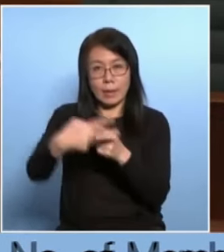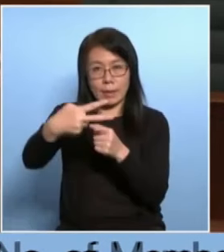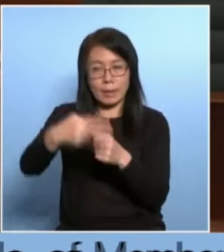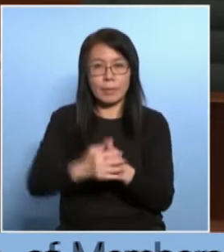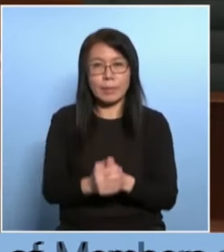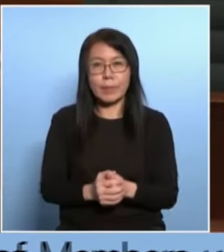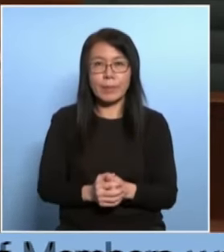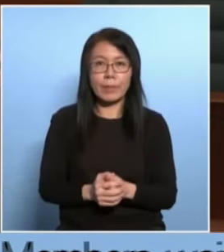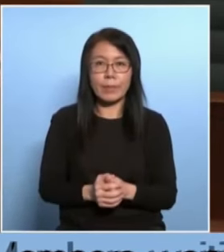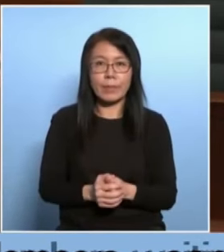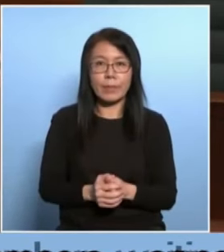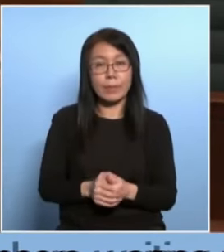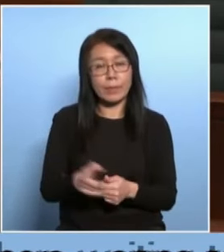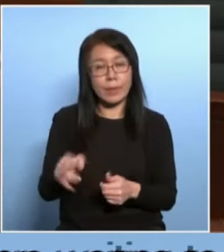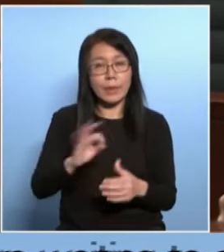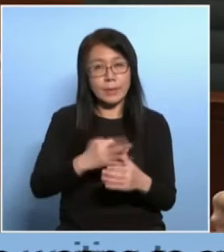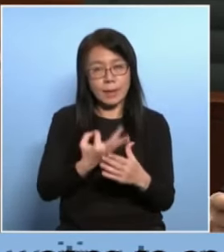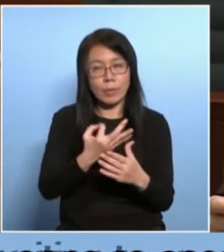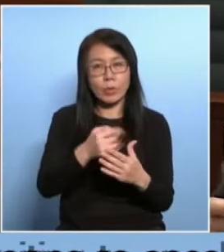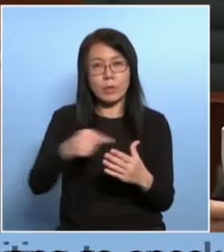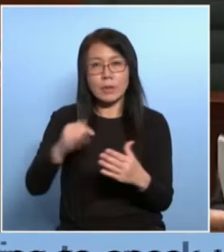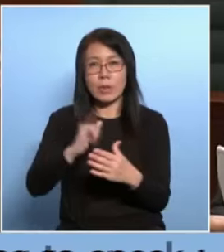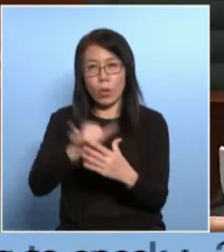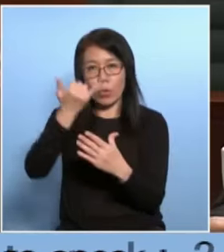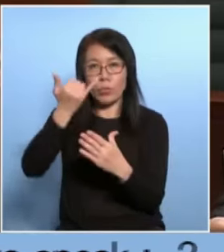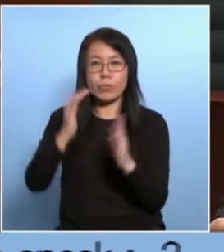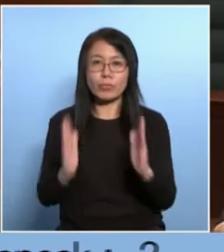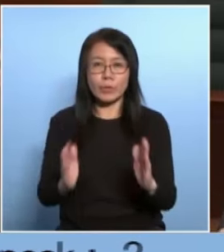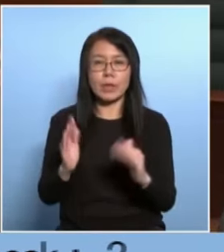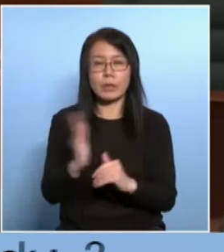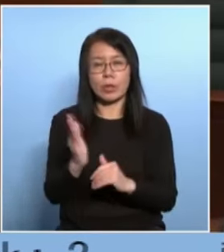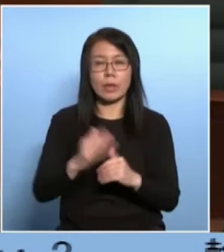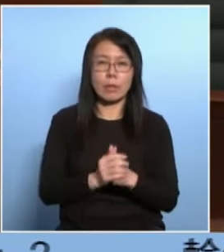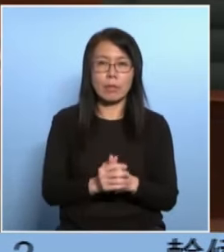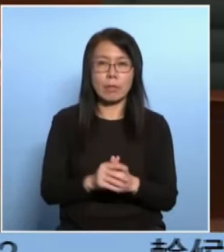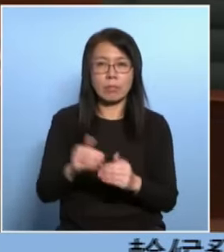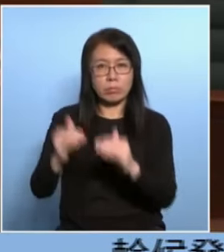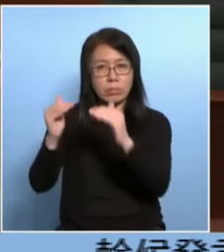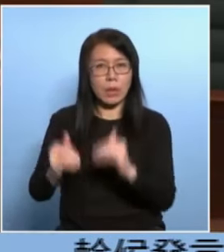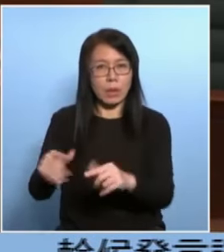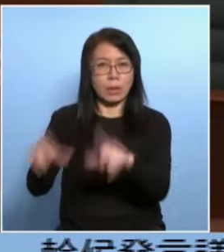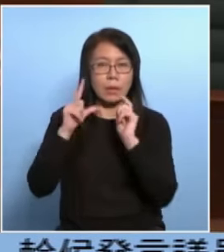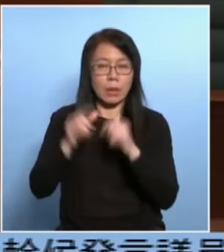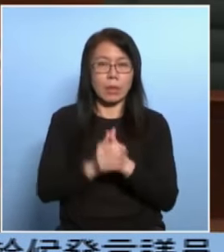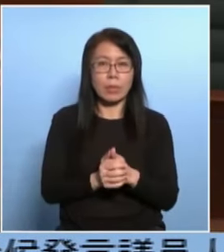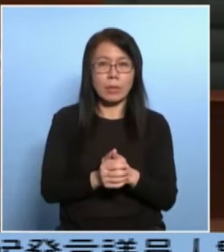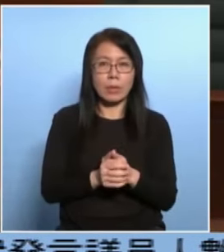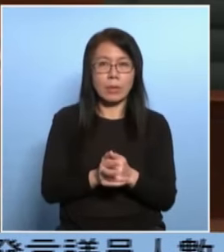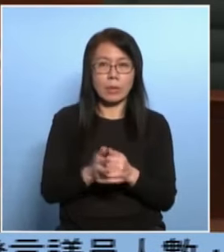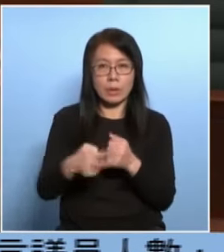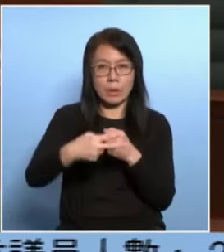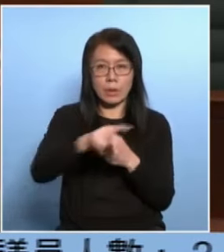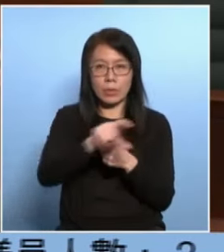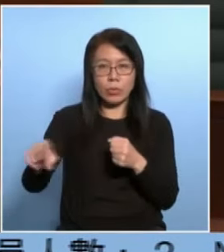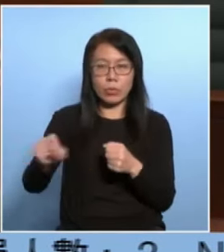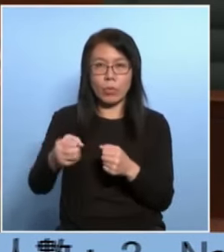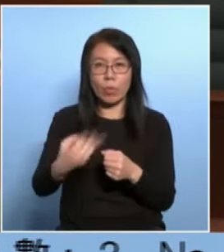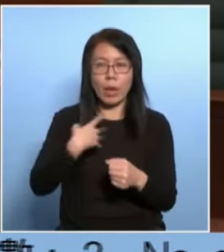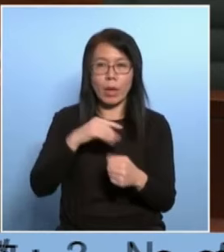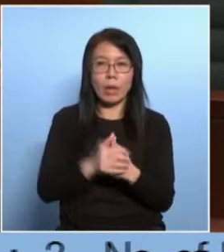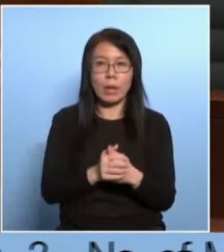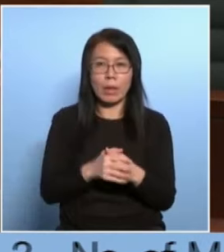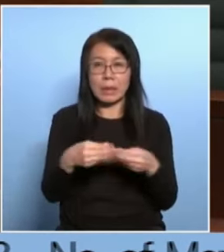就是說，那些是三個月至六個月左右。跟住你的答案裏面就第二段就說，其實就